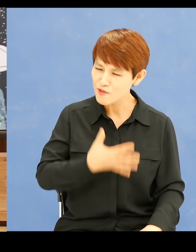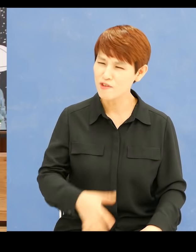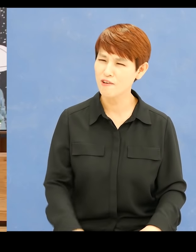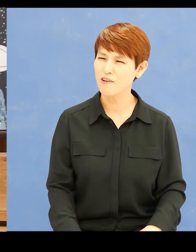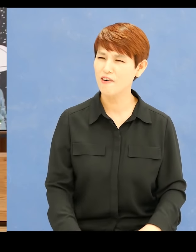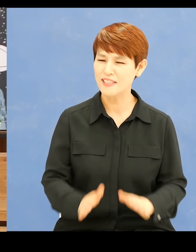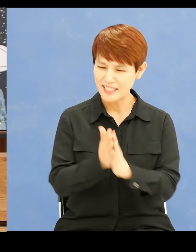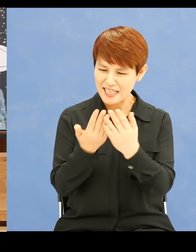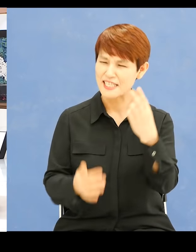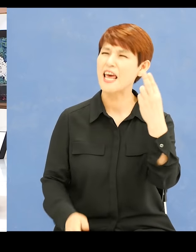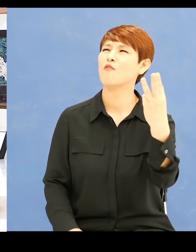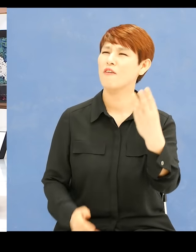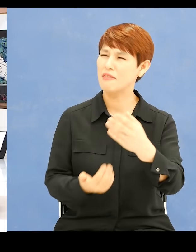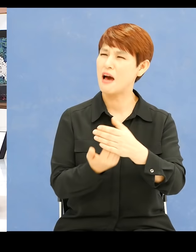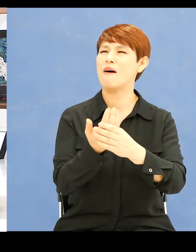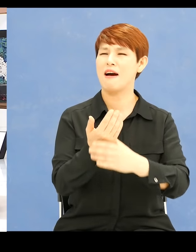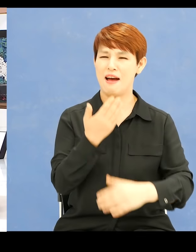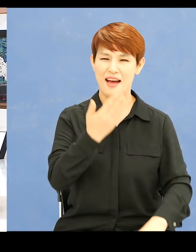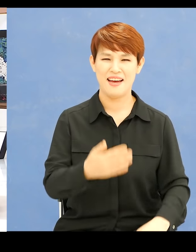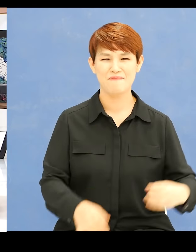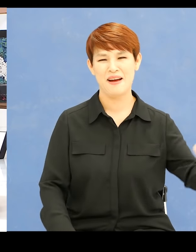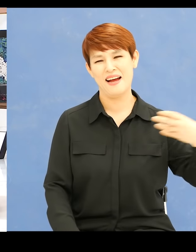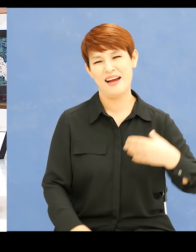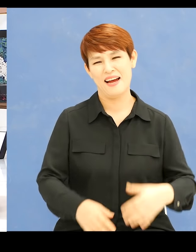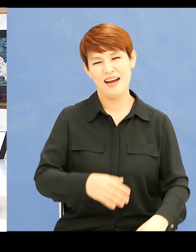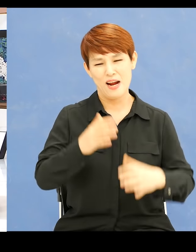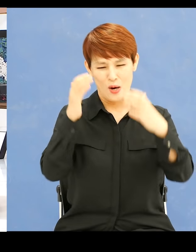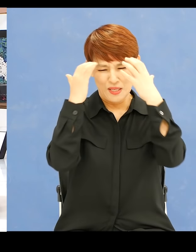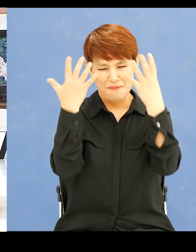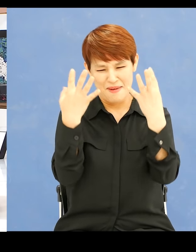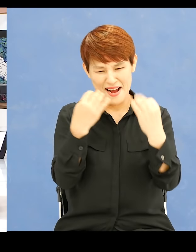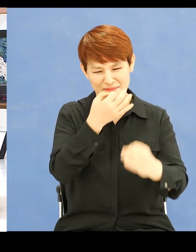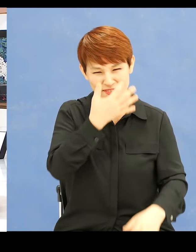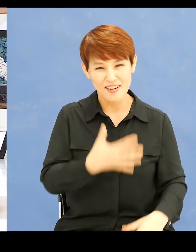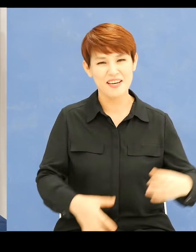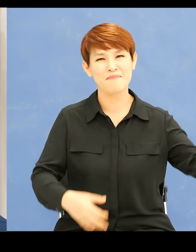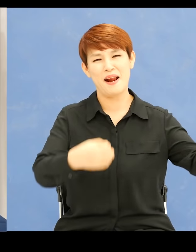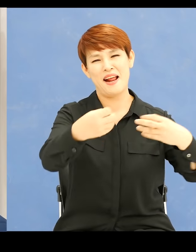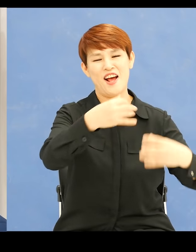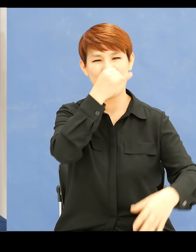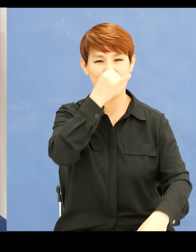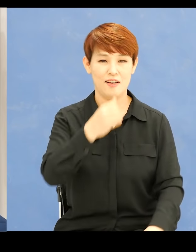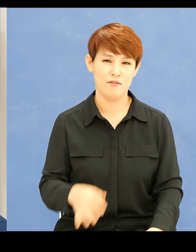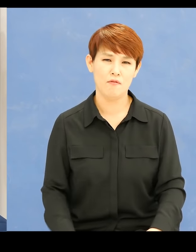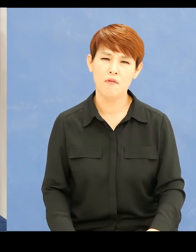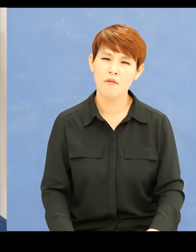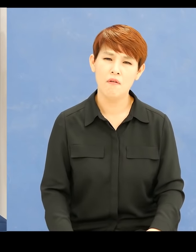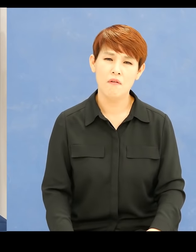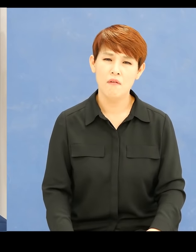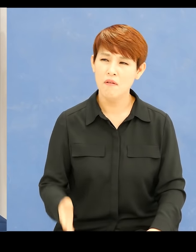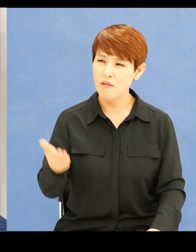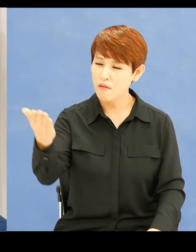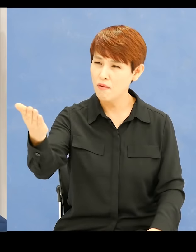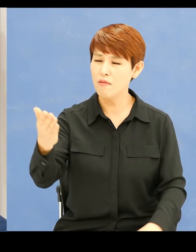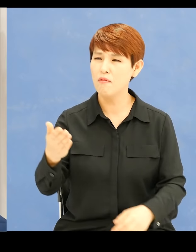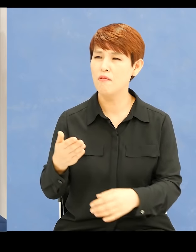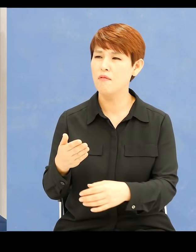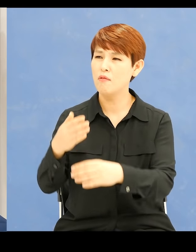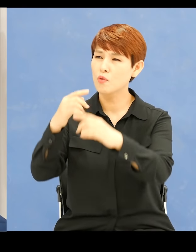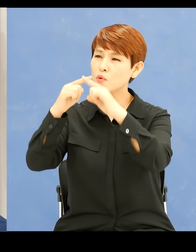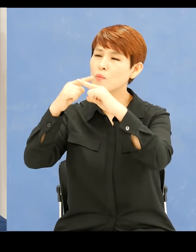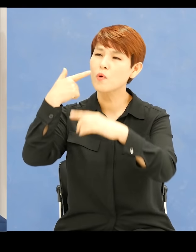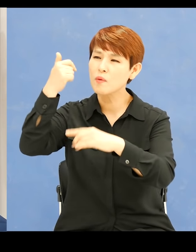책 3권으로도 모자랍니다. 와, 확 오네요. 전부 2권, 3권씩인데 목사님한테 목사님 교회는